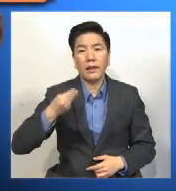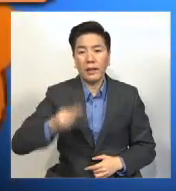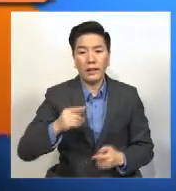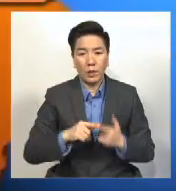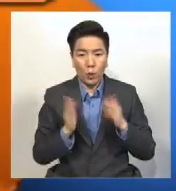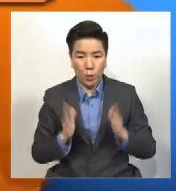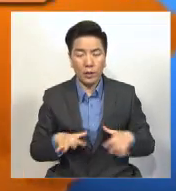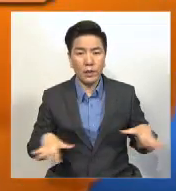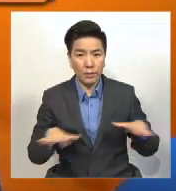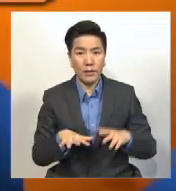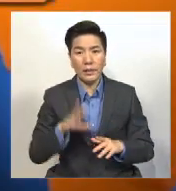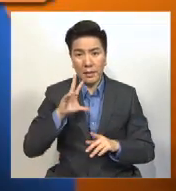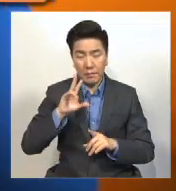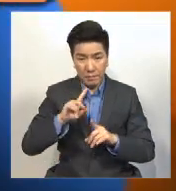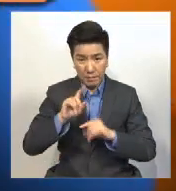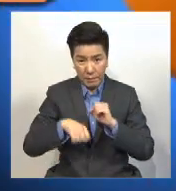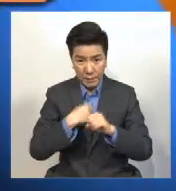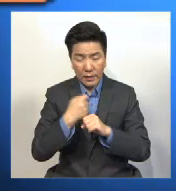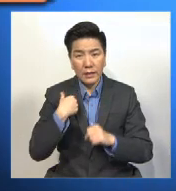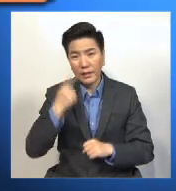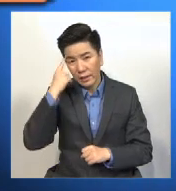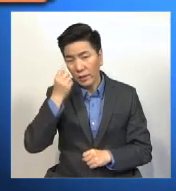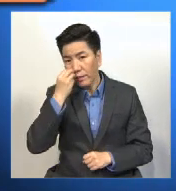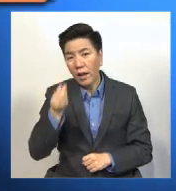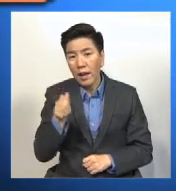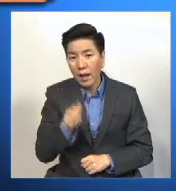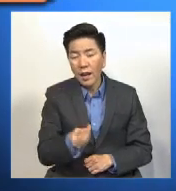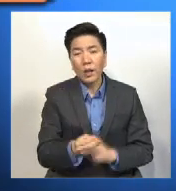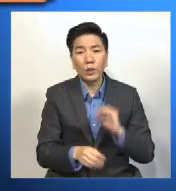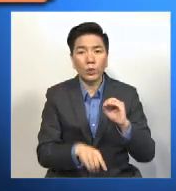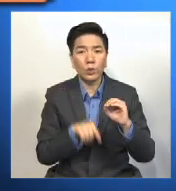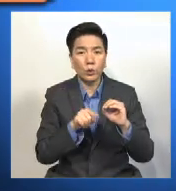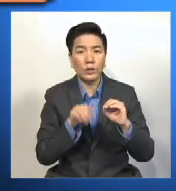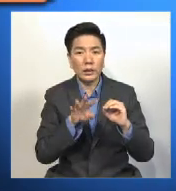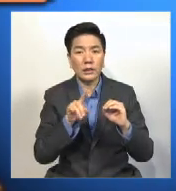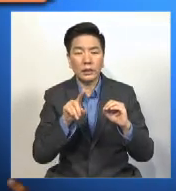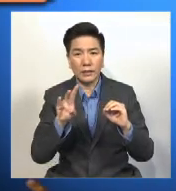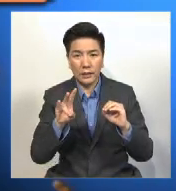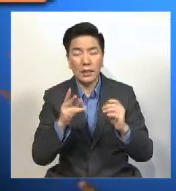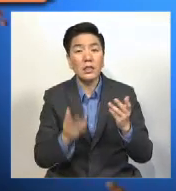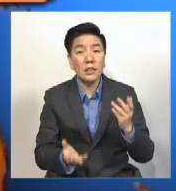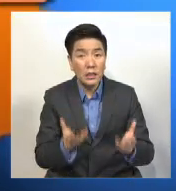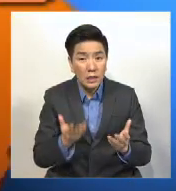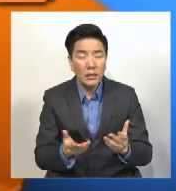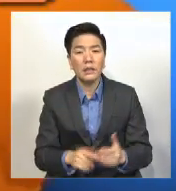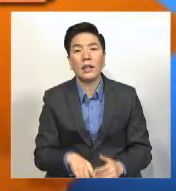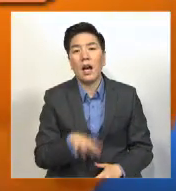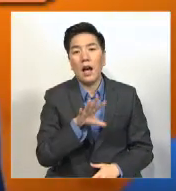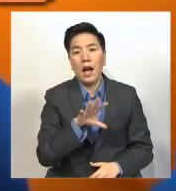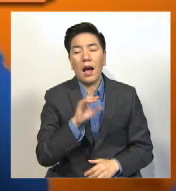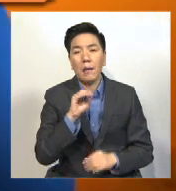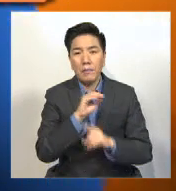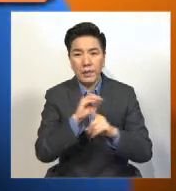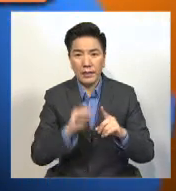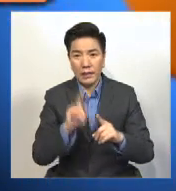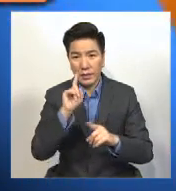ำหรับบุคคลธรรมดาใน3ปีแรกคิดอัตราดอกเบี้ยร้อยละ 0.417 หรือว่าประมาณร้อยละ5ต่